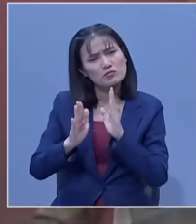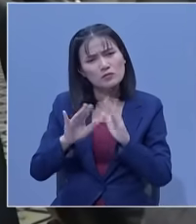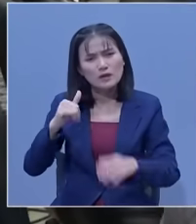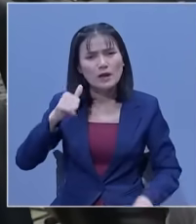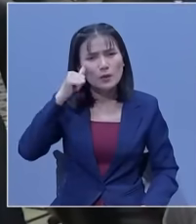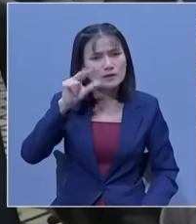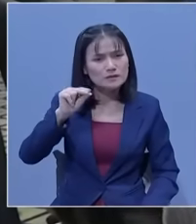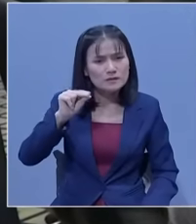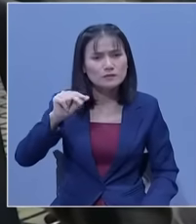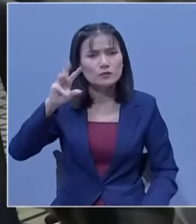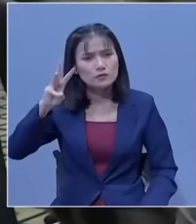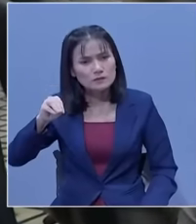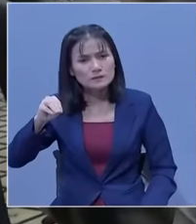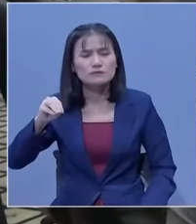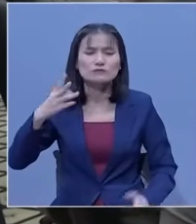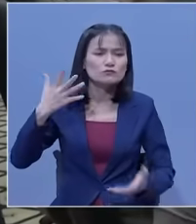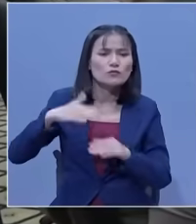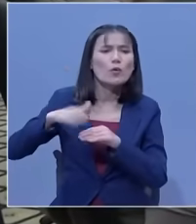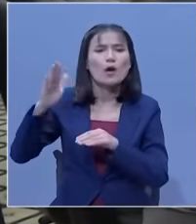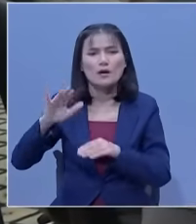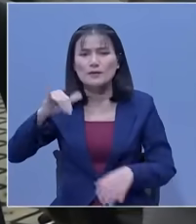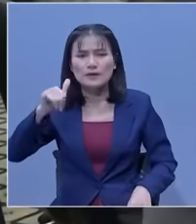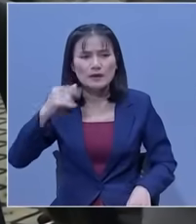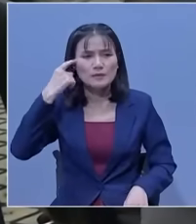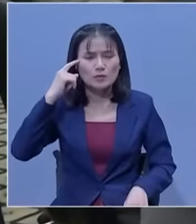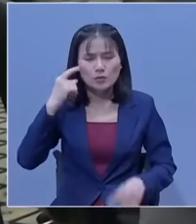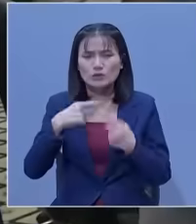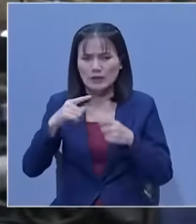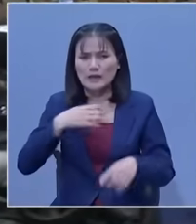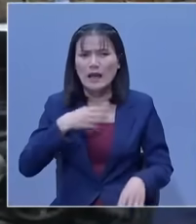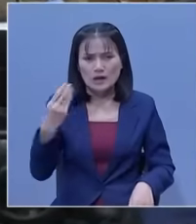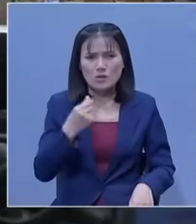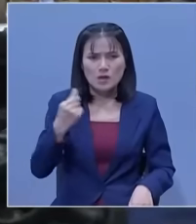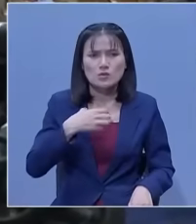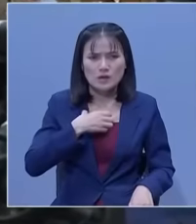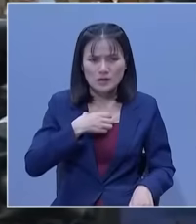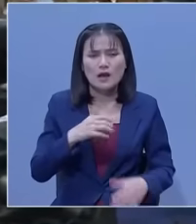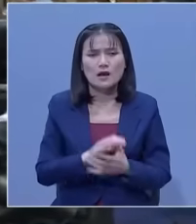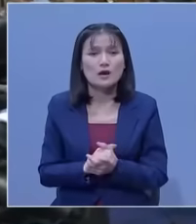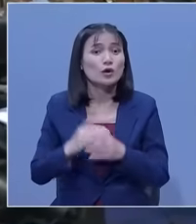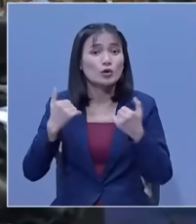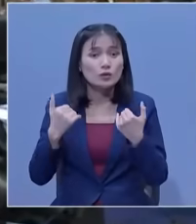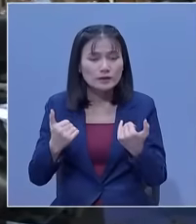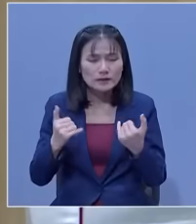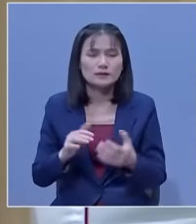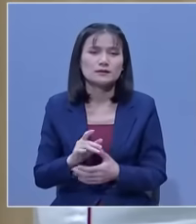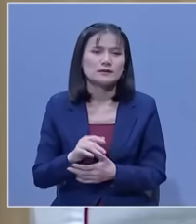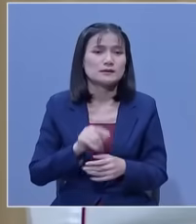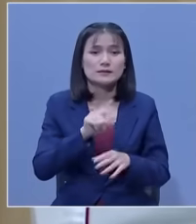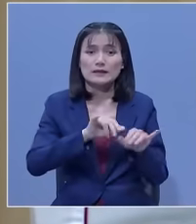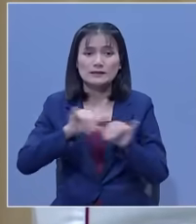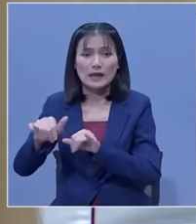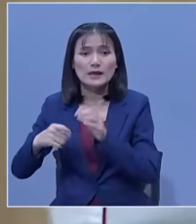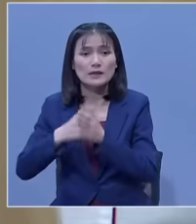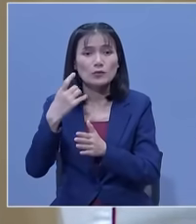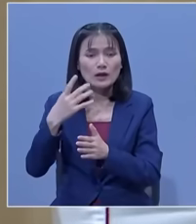หรืออาจจะมากกว่านั้นแต่ท่านนายกบอกว่าความจริงก็อยากให้เร็วที่สุดนะยืนยันว่าทั้งหมดนี้เพื่อให้ความเป็นธรรมกับทุกฝ่ายแลวัน